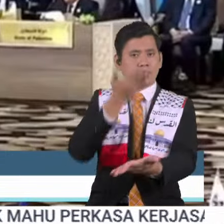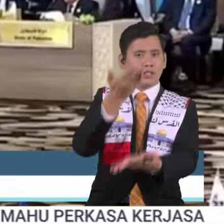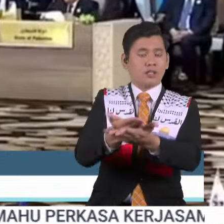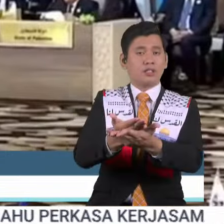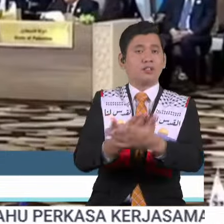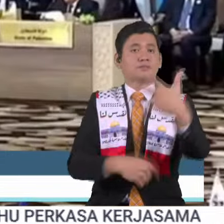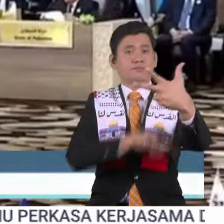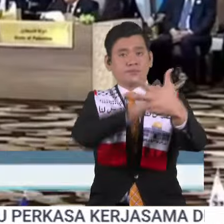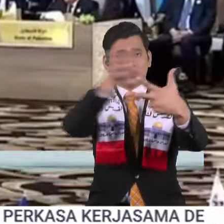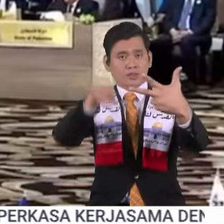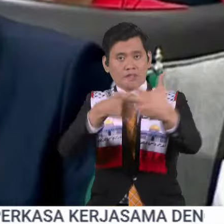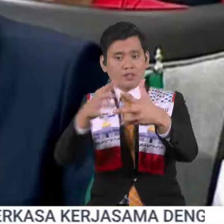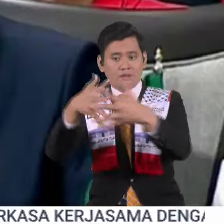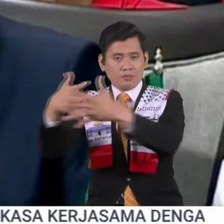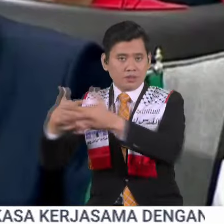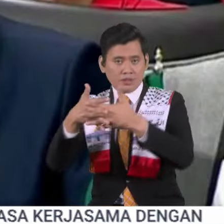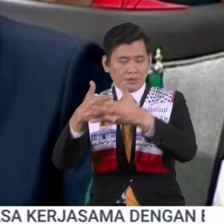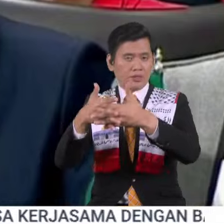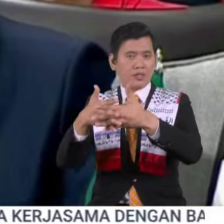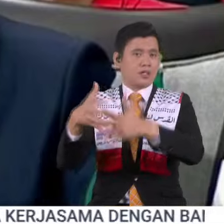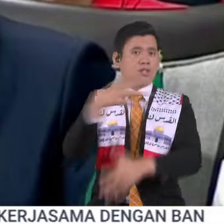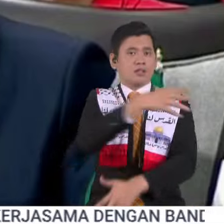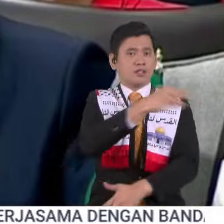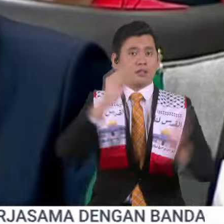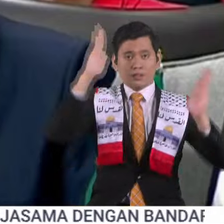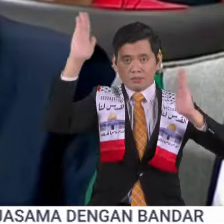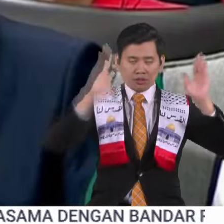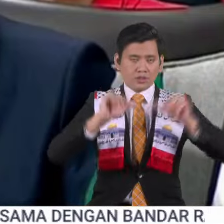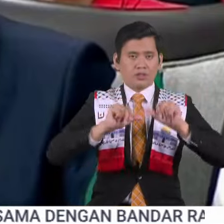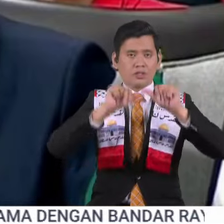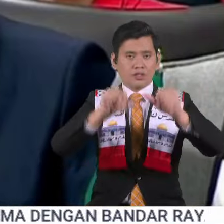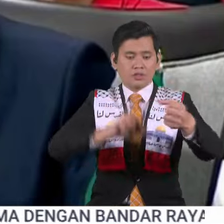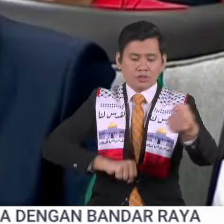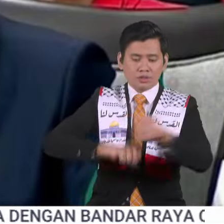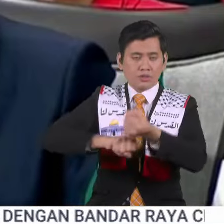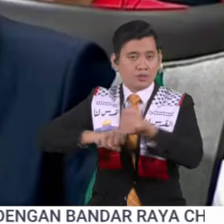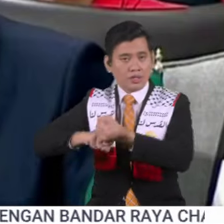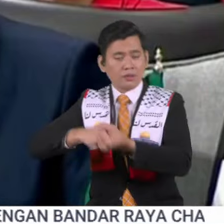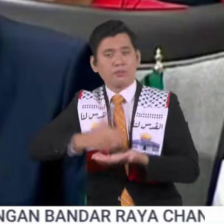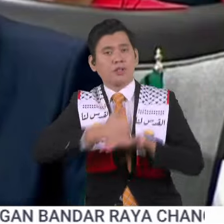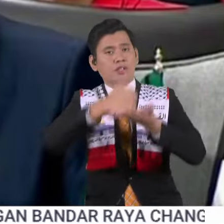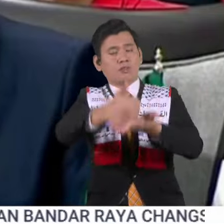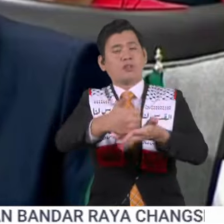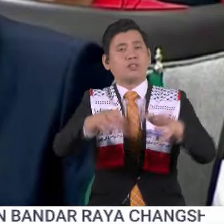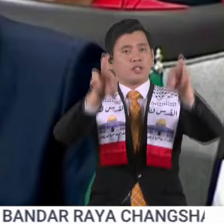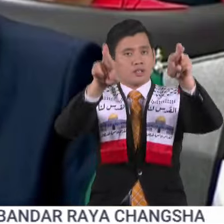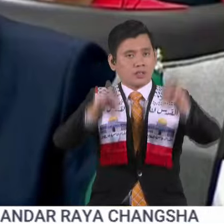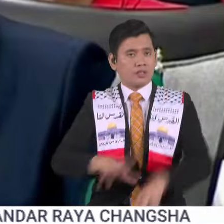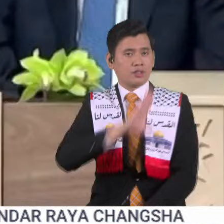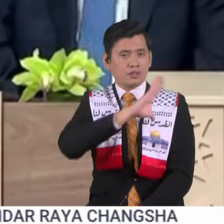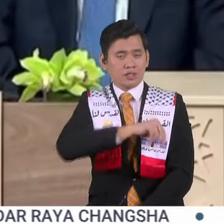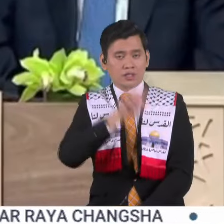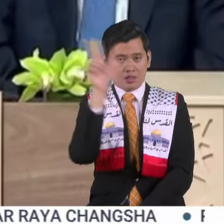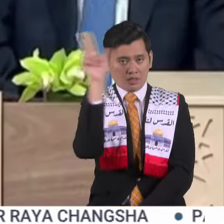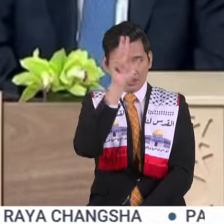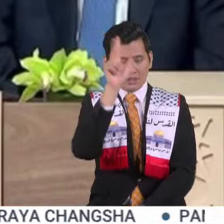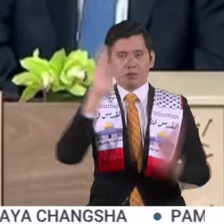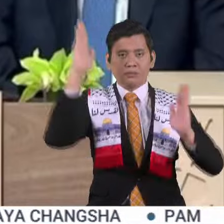fasa oleh Amerika Syarikat. Malaysia katanya akan meneruskan sokongan kemanusiaannya. Kerajaan Malaysia dengan kerjasama lebih